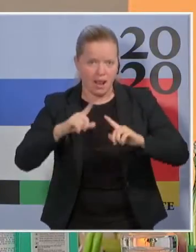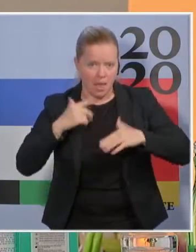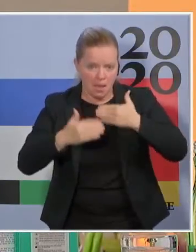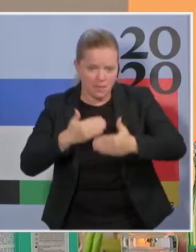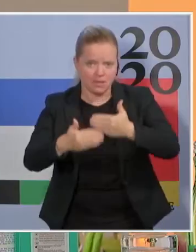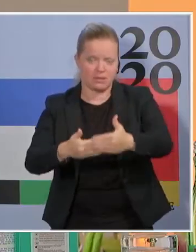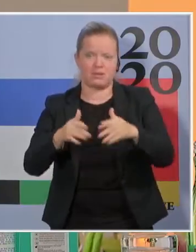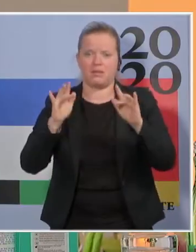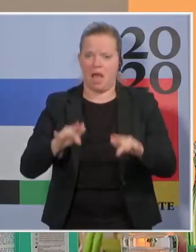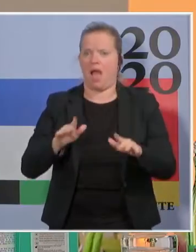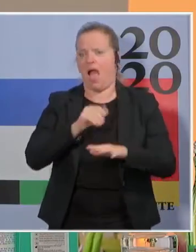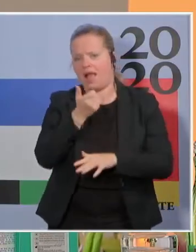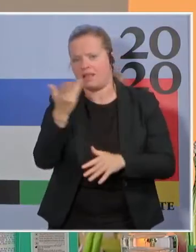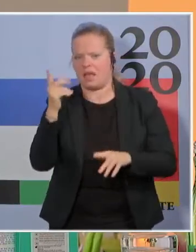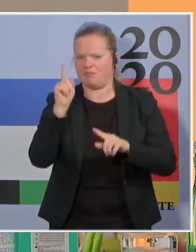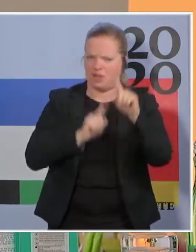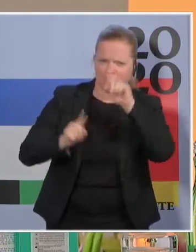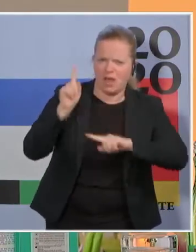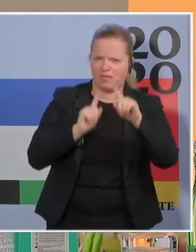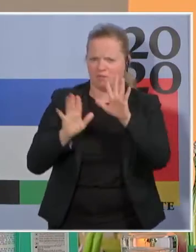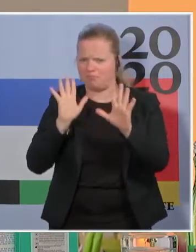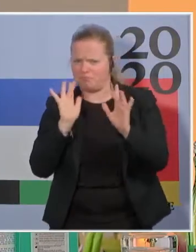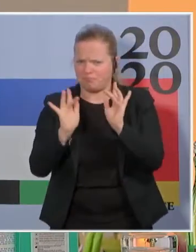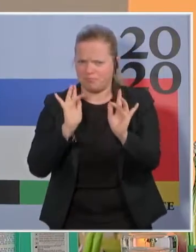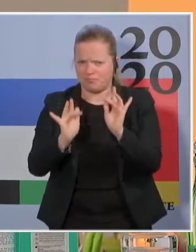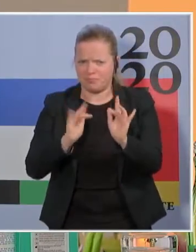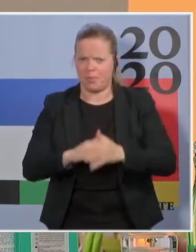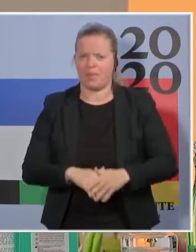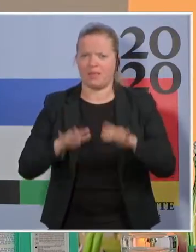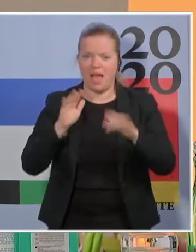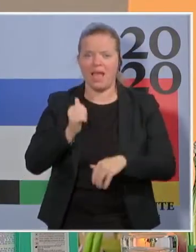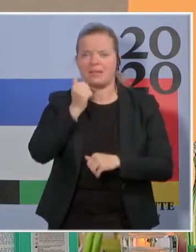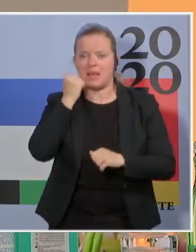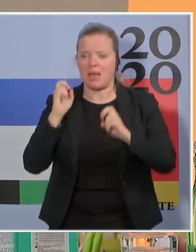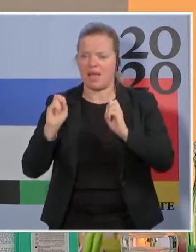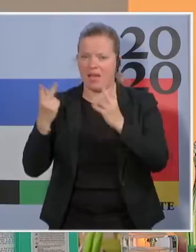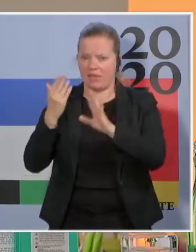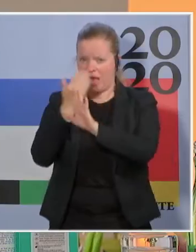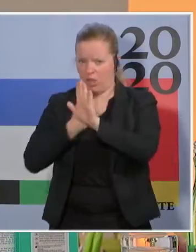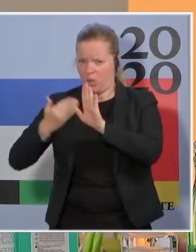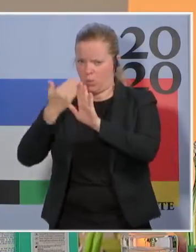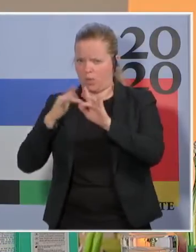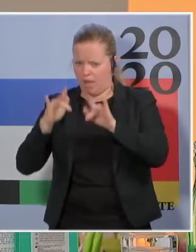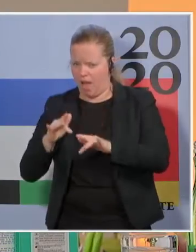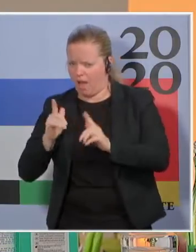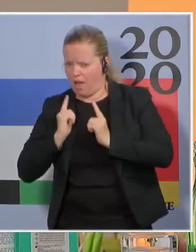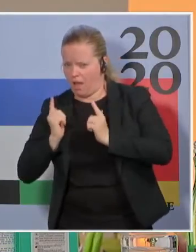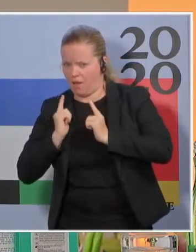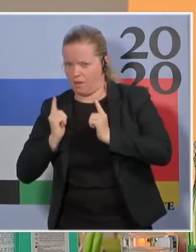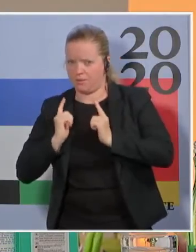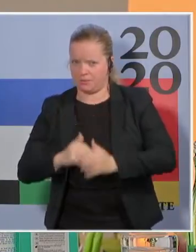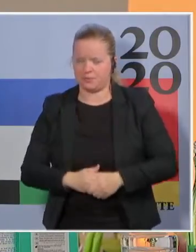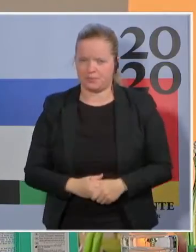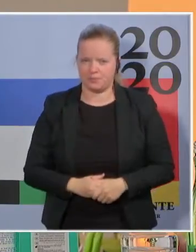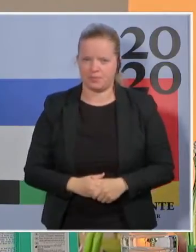externe Kräfte, wie wir jetzt im Nachhinein wissen, extreme Kräfte lauerten im Hintergrund. Unter